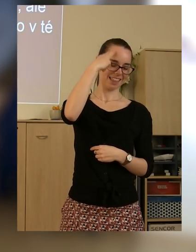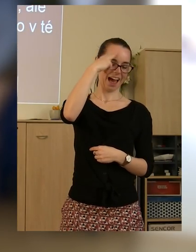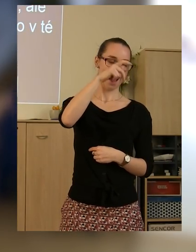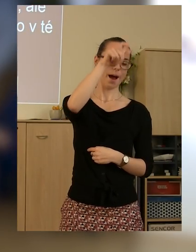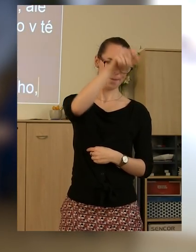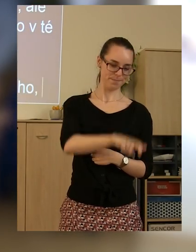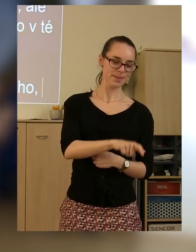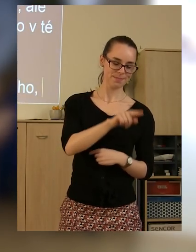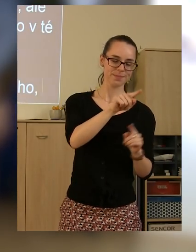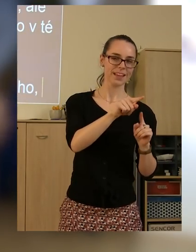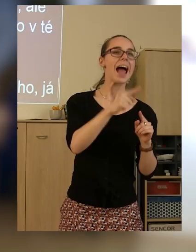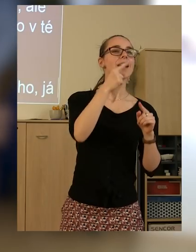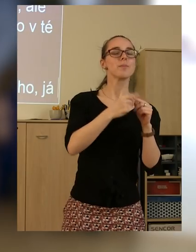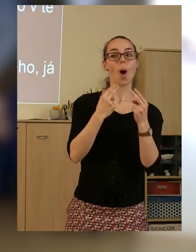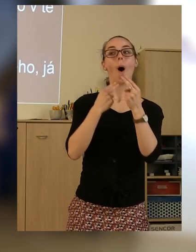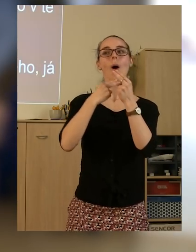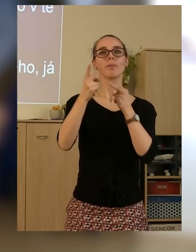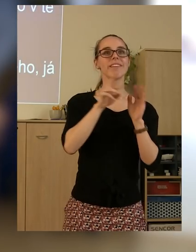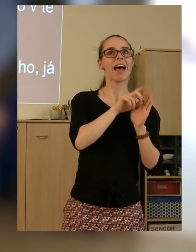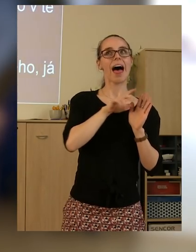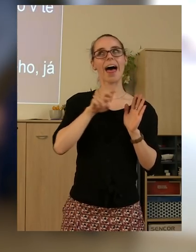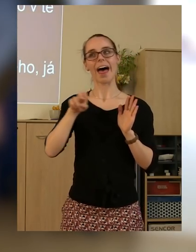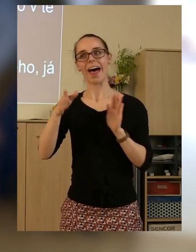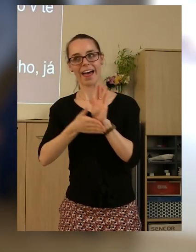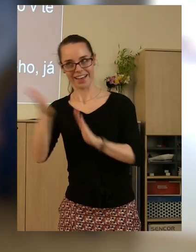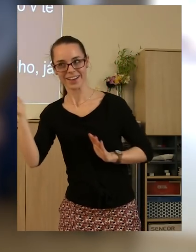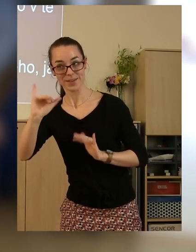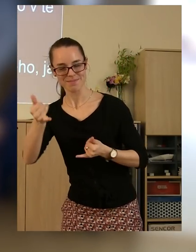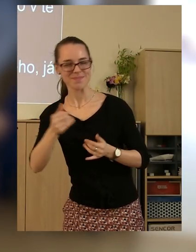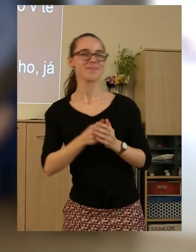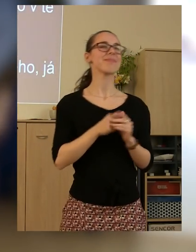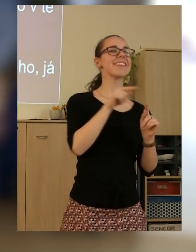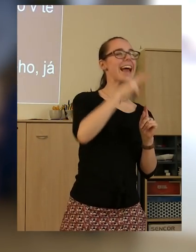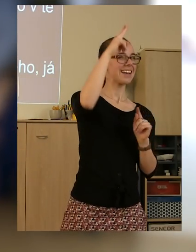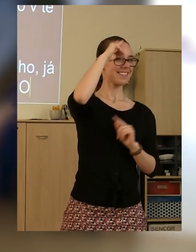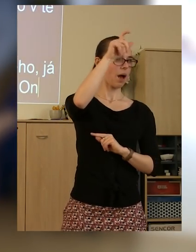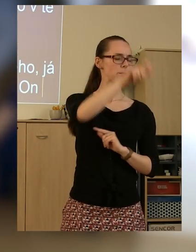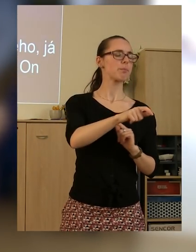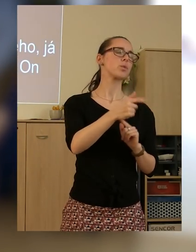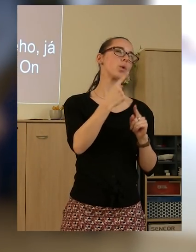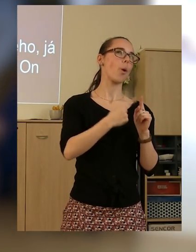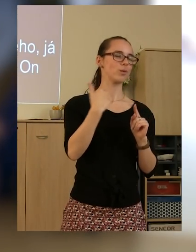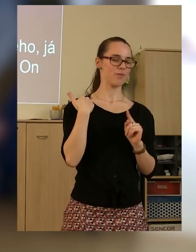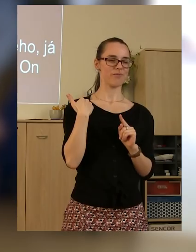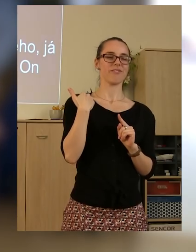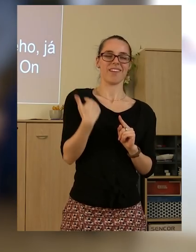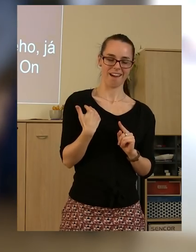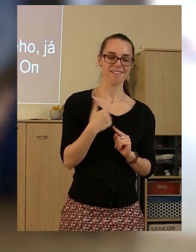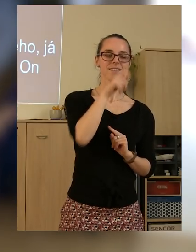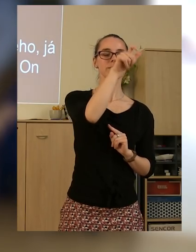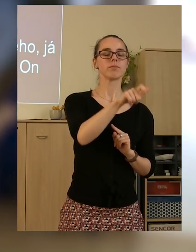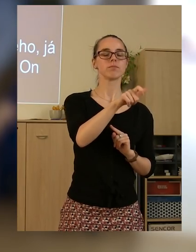Já vám odpovím trochu široce. On byl už starší, byl velmi